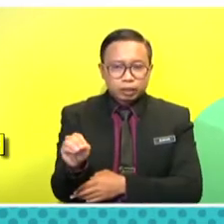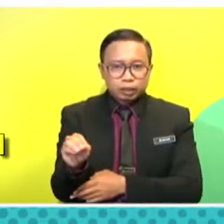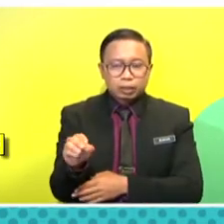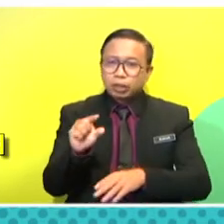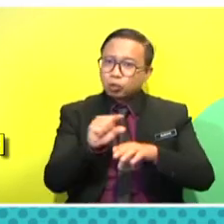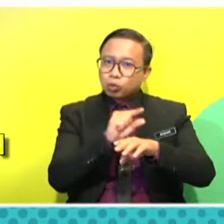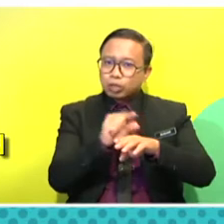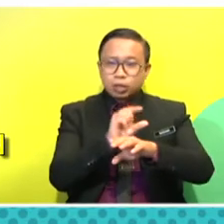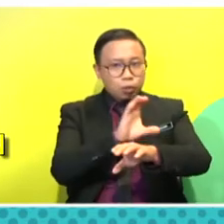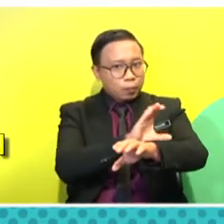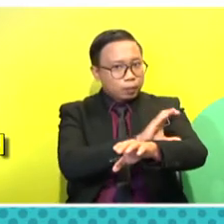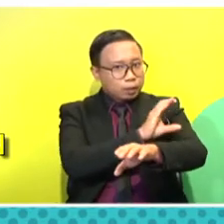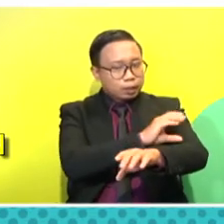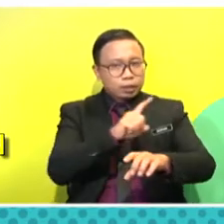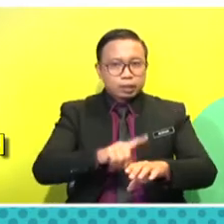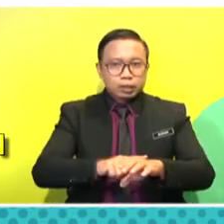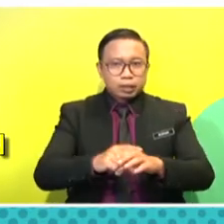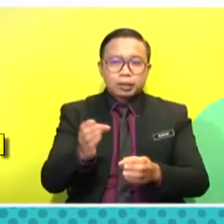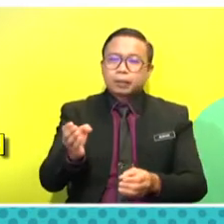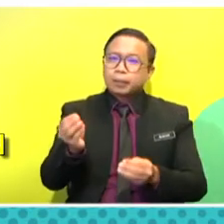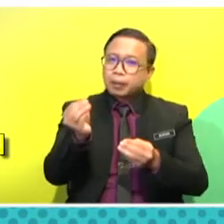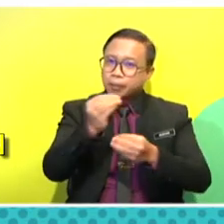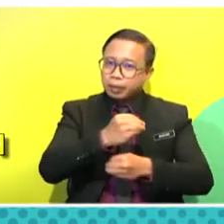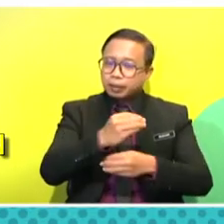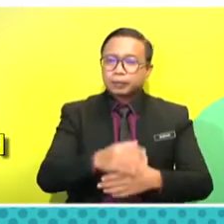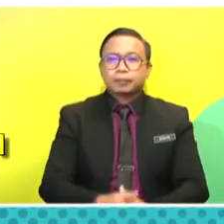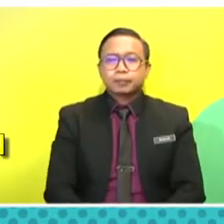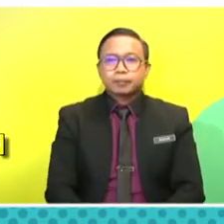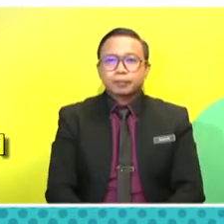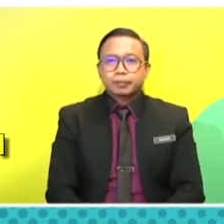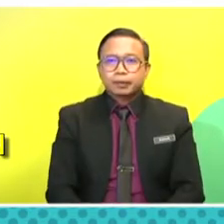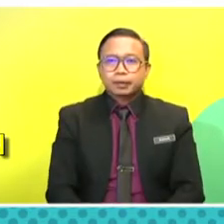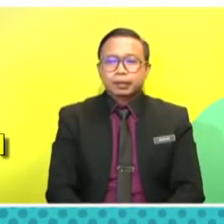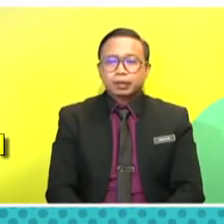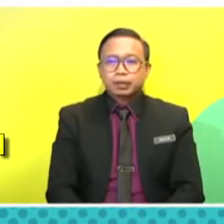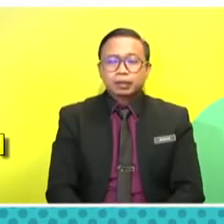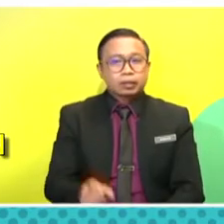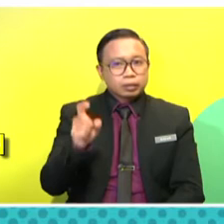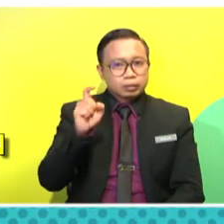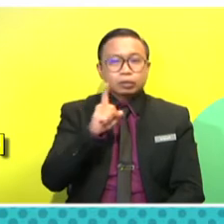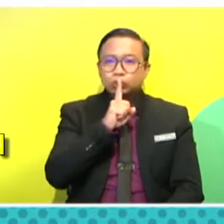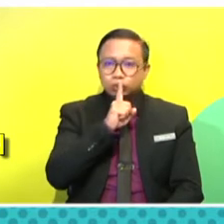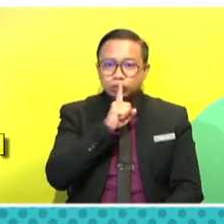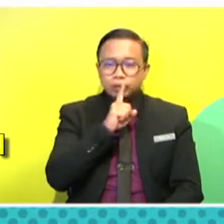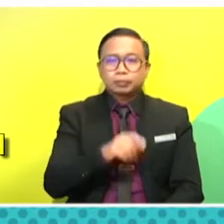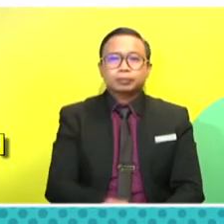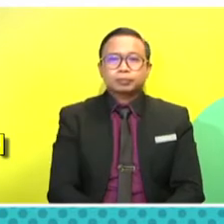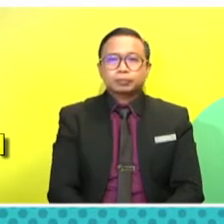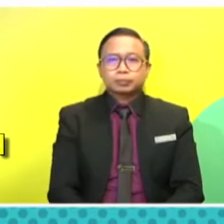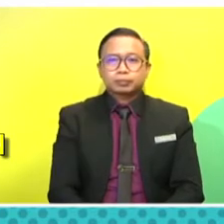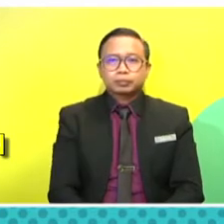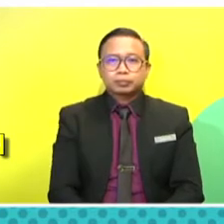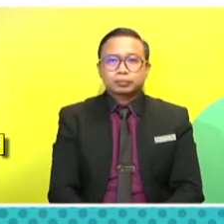komputer di makmal. Saya rasa ketika kita menggunakan makmal komputer kita perlu senyap, cikgu, betul ke? Betul,